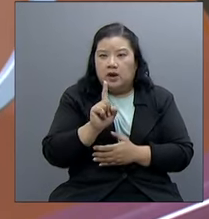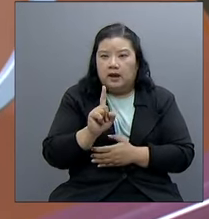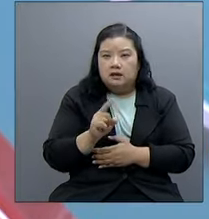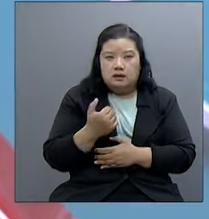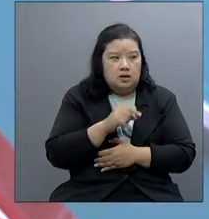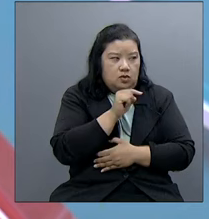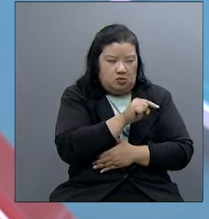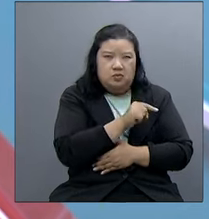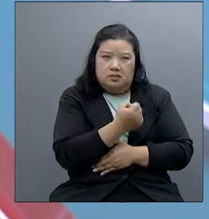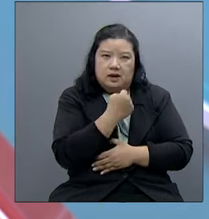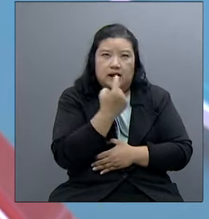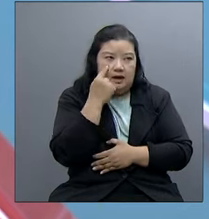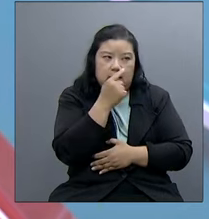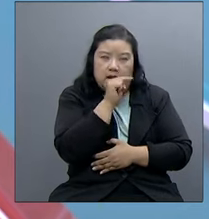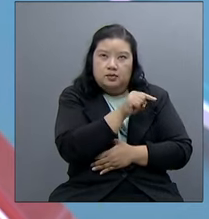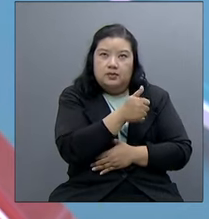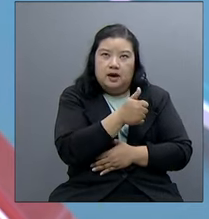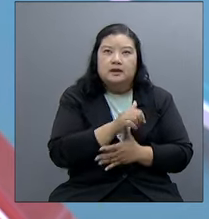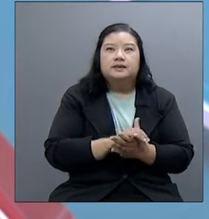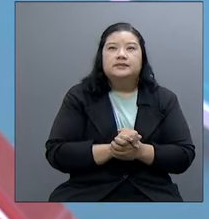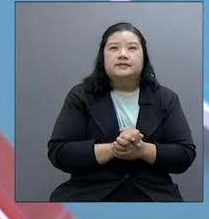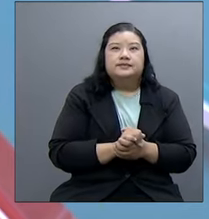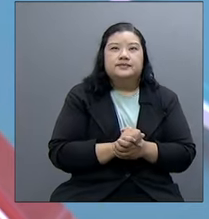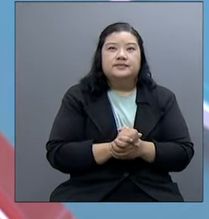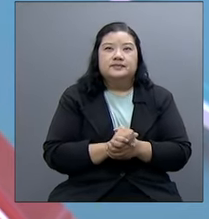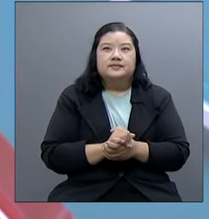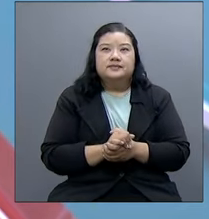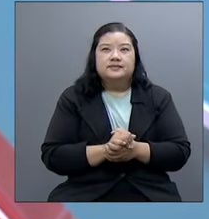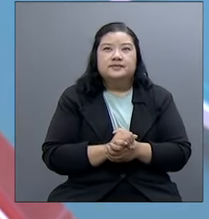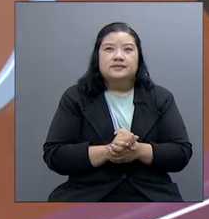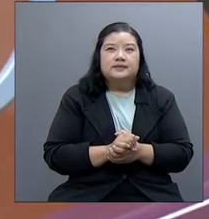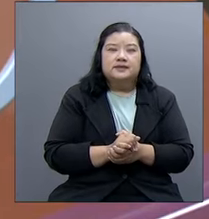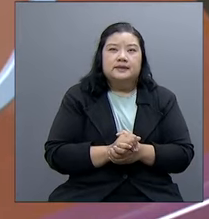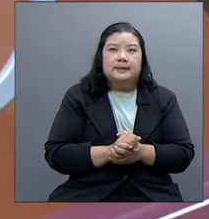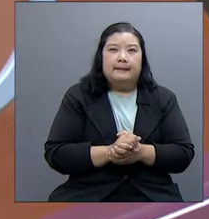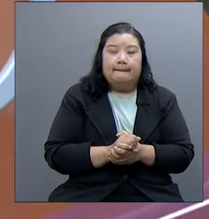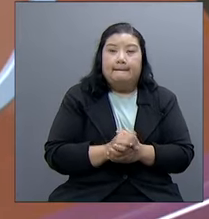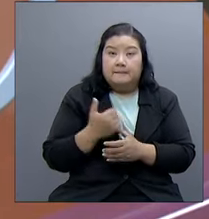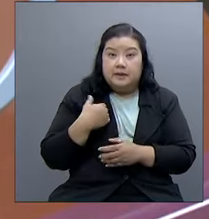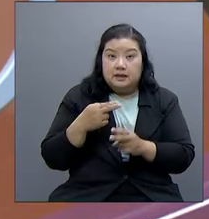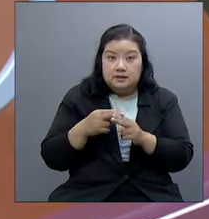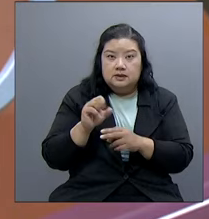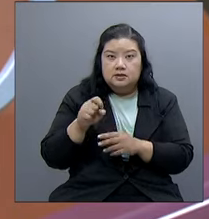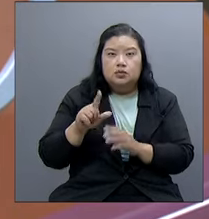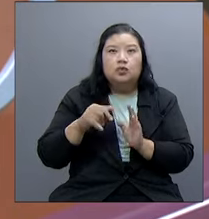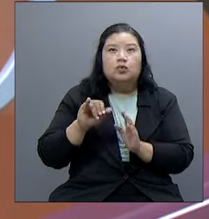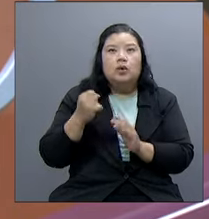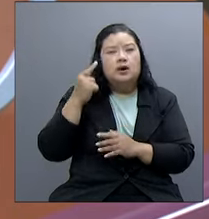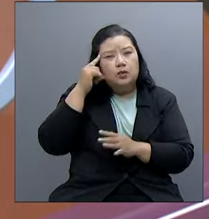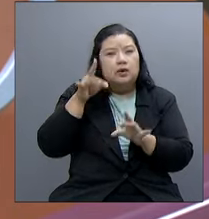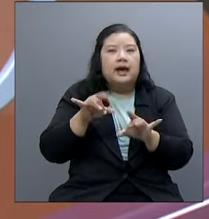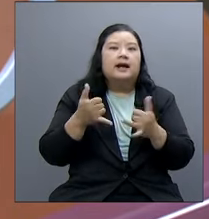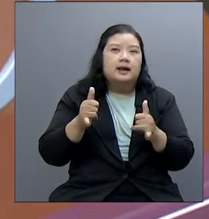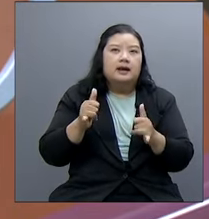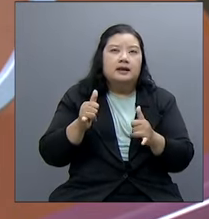ส เวลือ แยกใมีความสุข